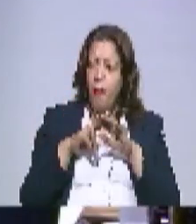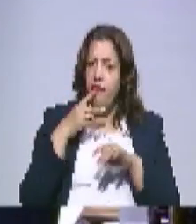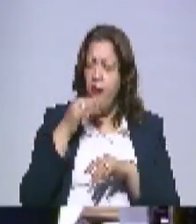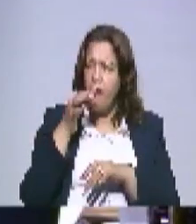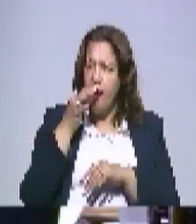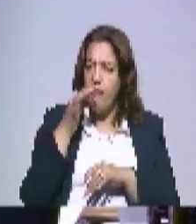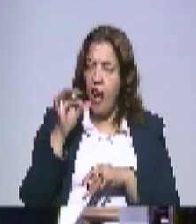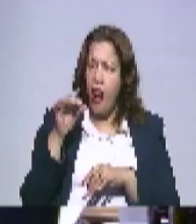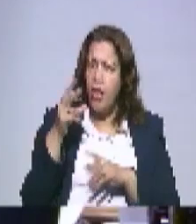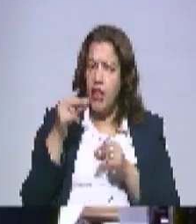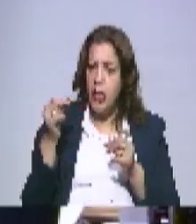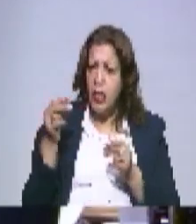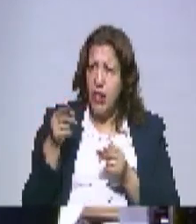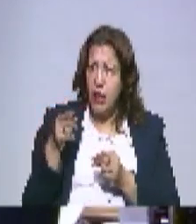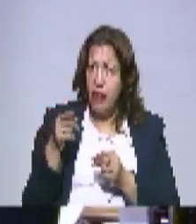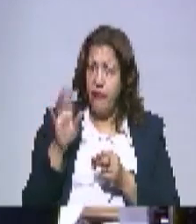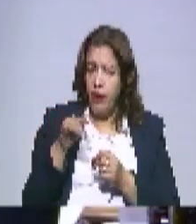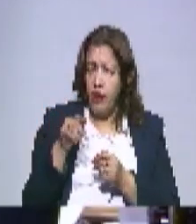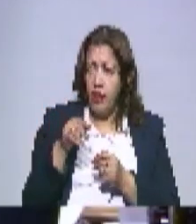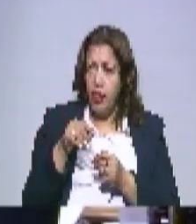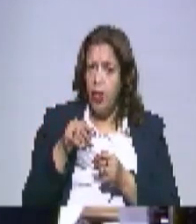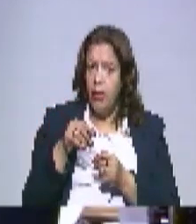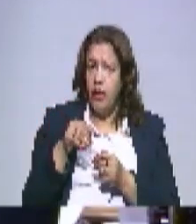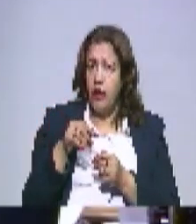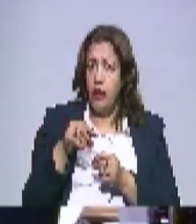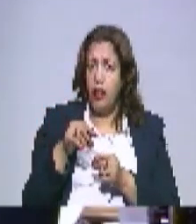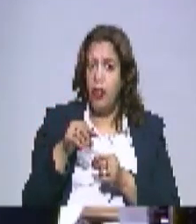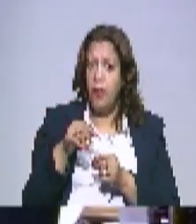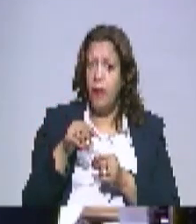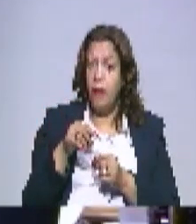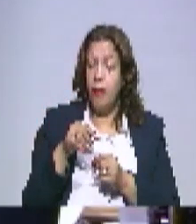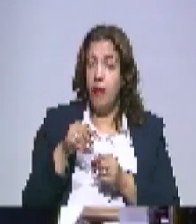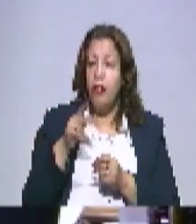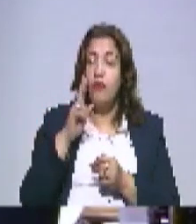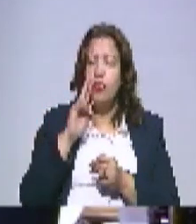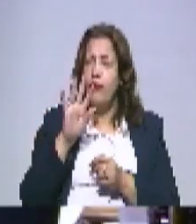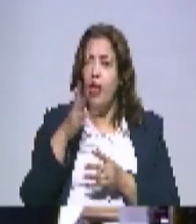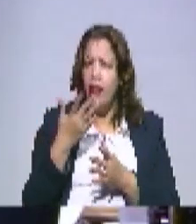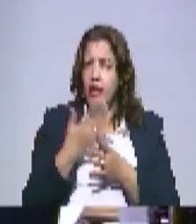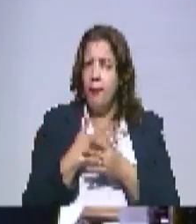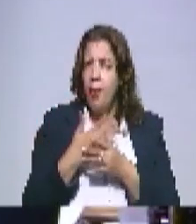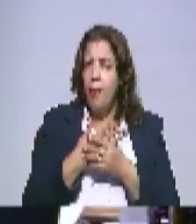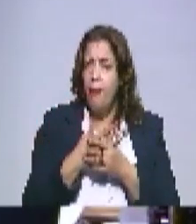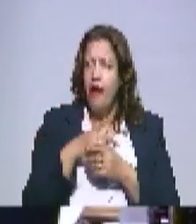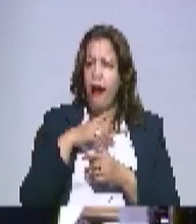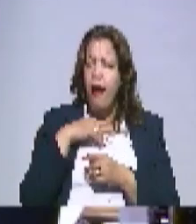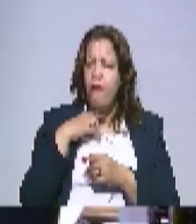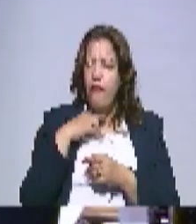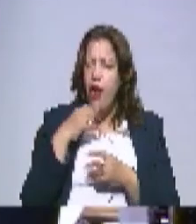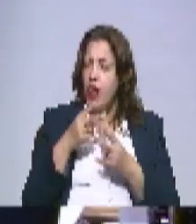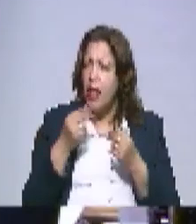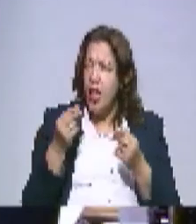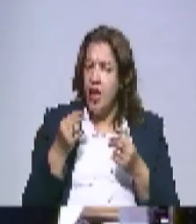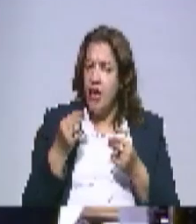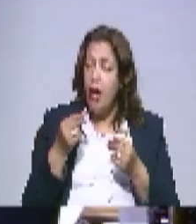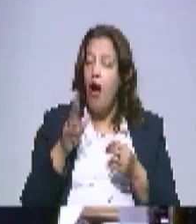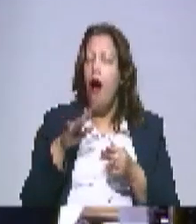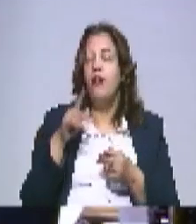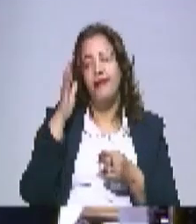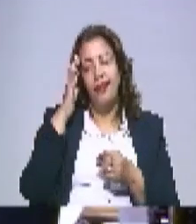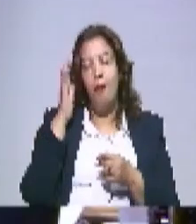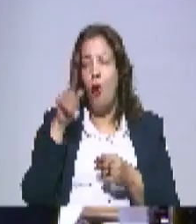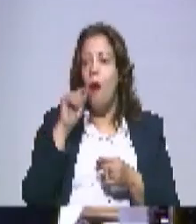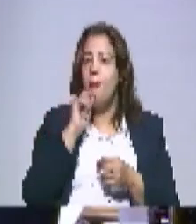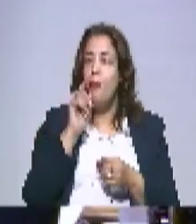شايفاه؟ انا وفلفل بقى كله كلهم بتوع ايه؟ مش احنا بنقول فيه مسقعه وبنقول فيه ايوه